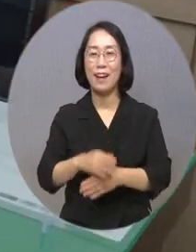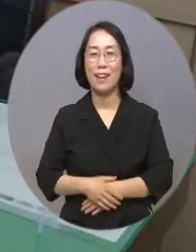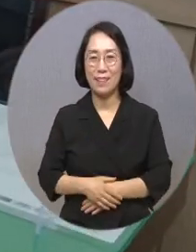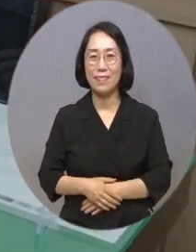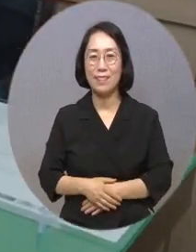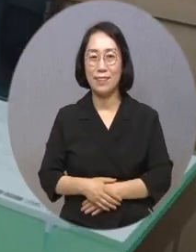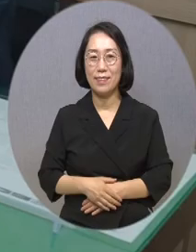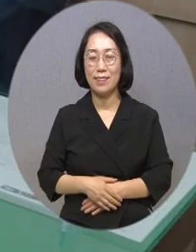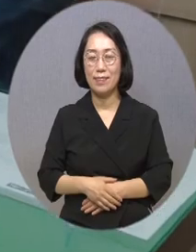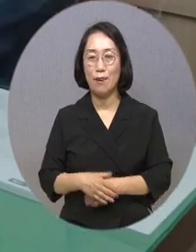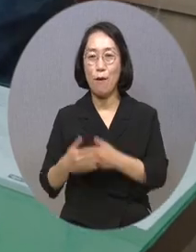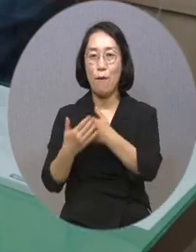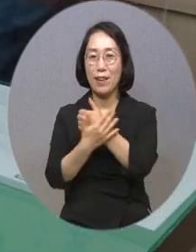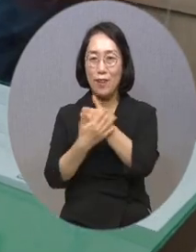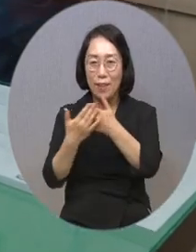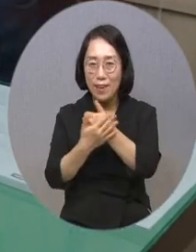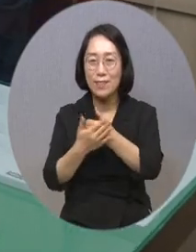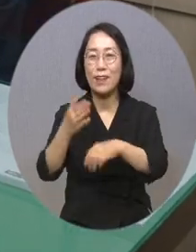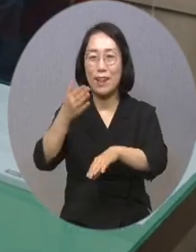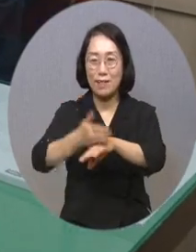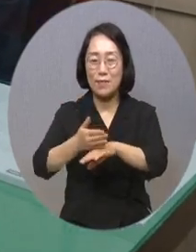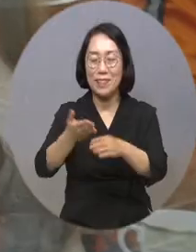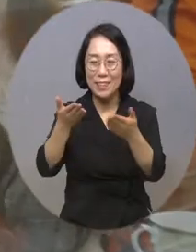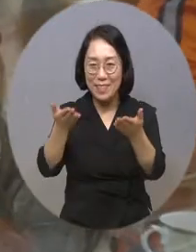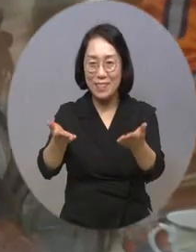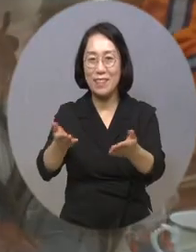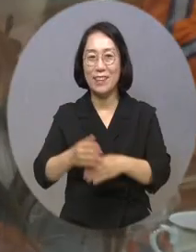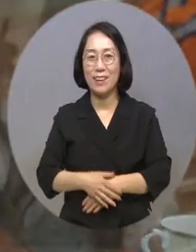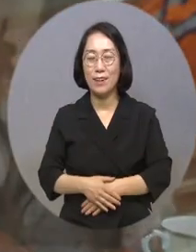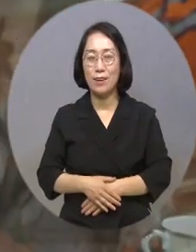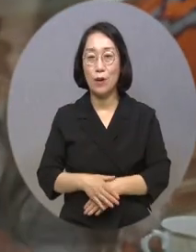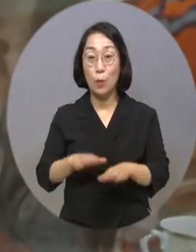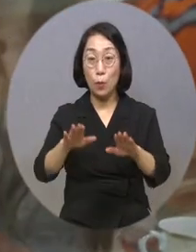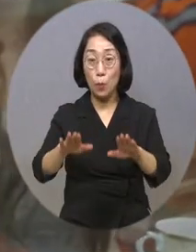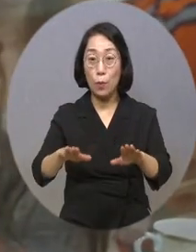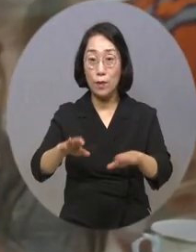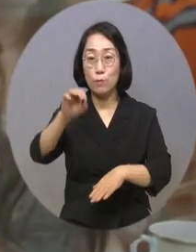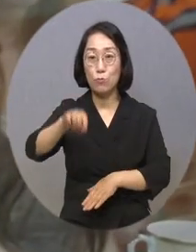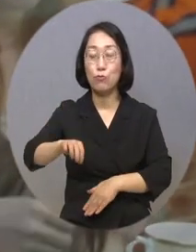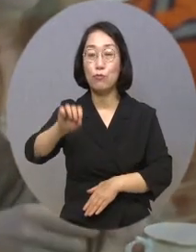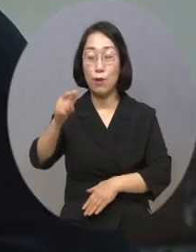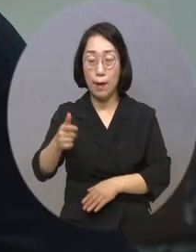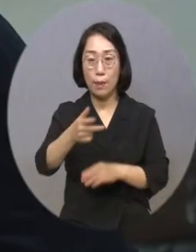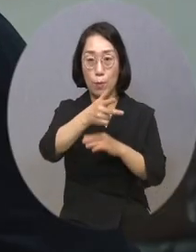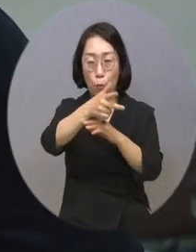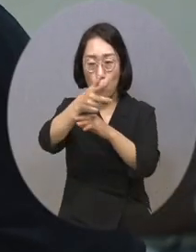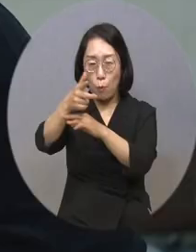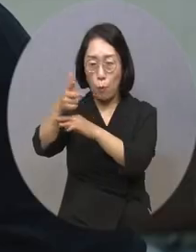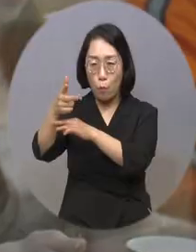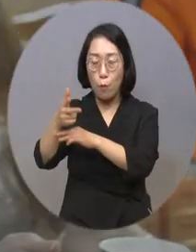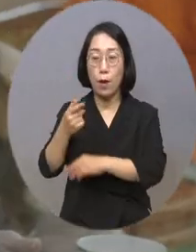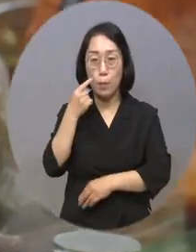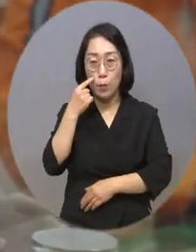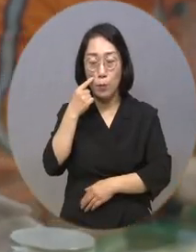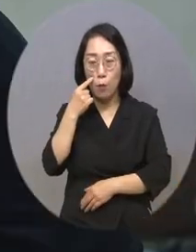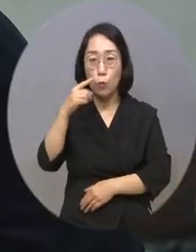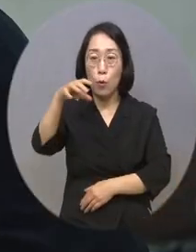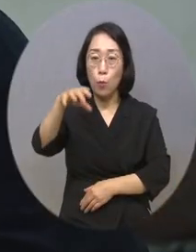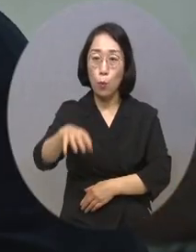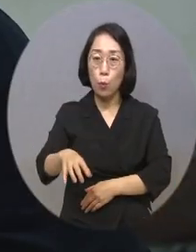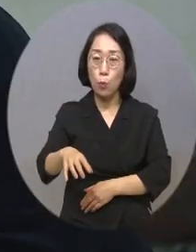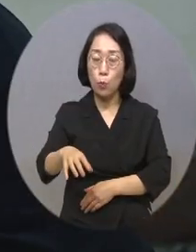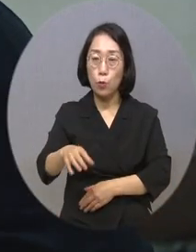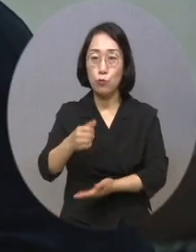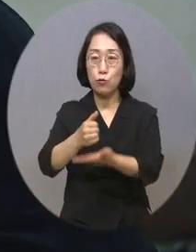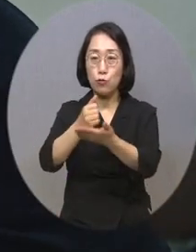저를 이렇게 환대해 주셔서 감사합니다. 너무 감사합니다. 네, 제가 오늘 이렇게 무안을 한번 찍어볼 건데 어떤 곳을 가장 추천하시나요? 저희